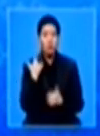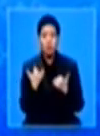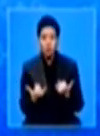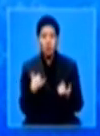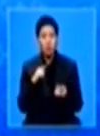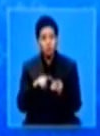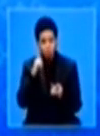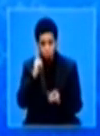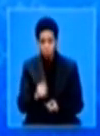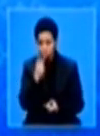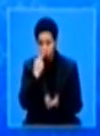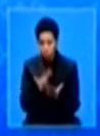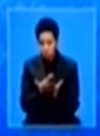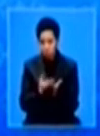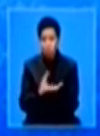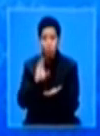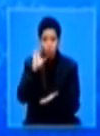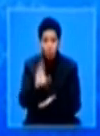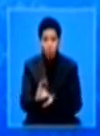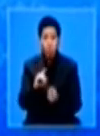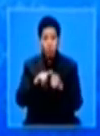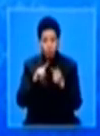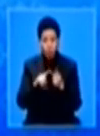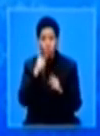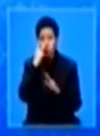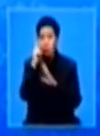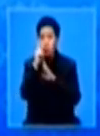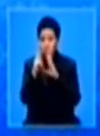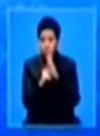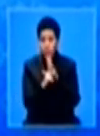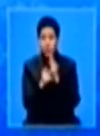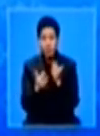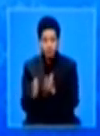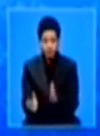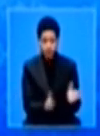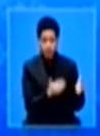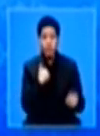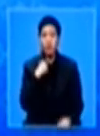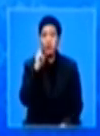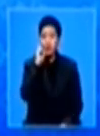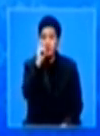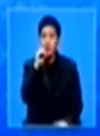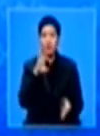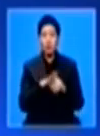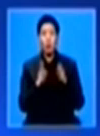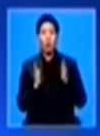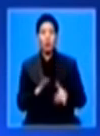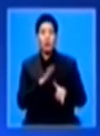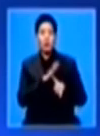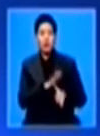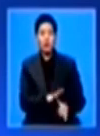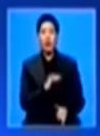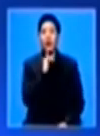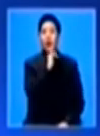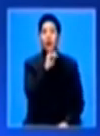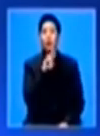ค่ะมีความโปร่งใสที่สุดรอบ10ปีและการเรียกรับสินบนลดลงมากกว่าร้อยละ50เทียบกับเมื่อ15